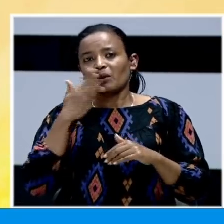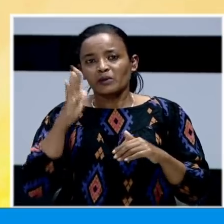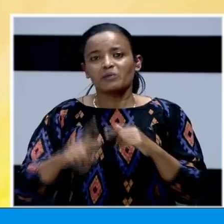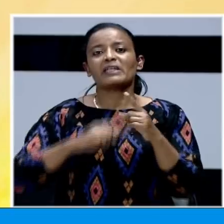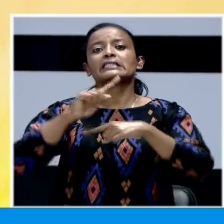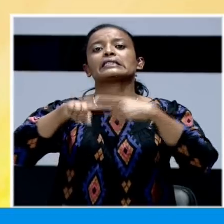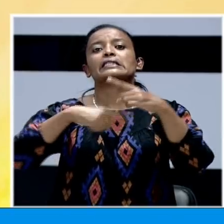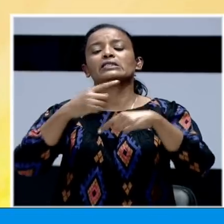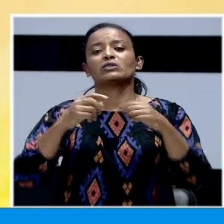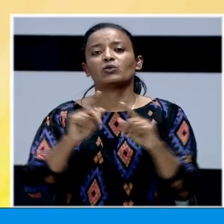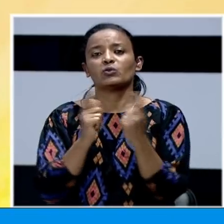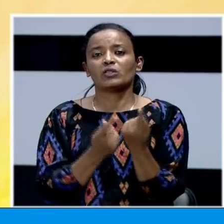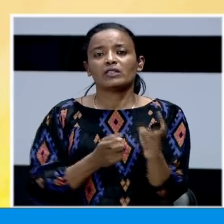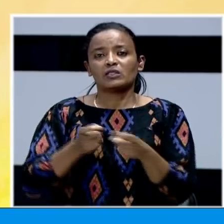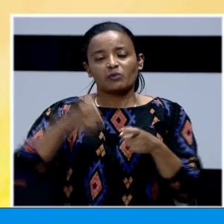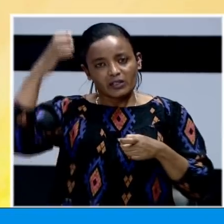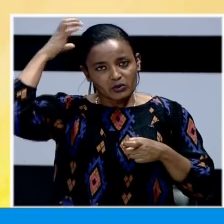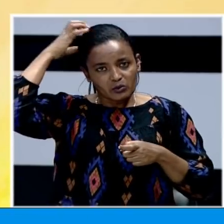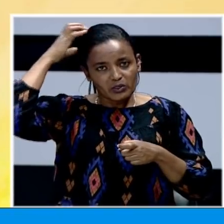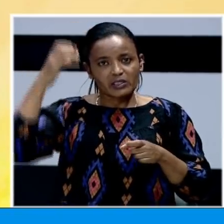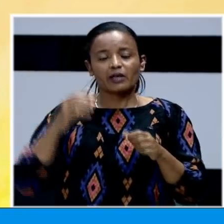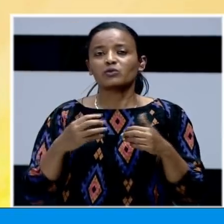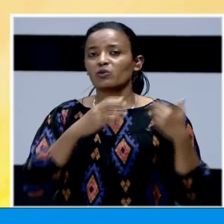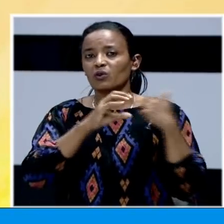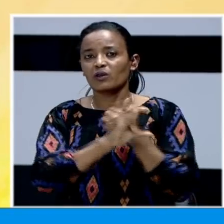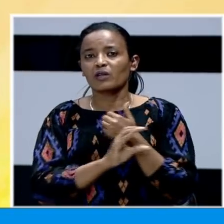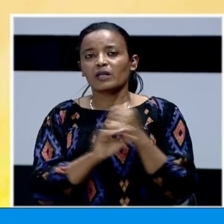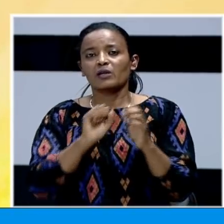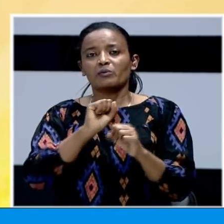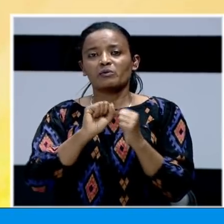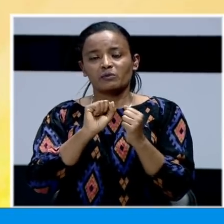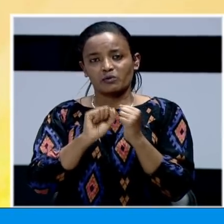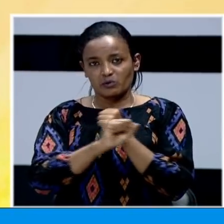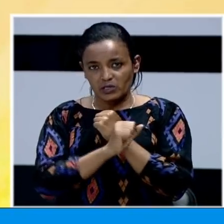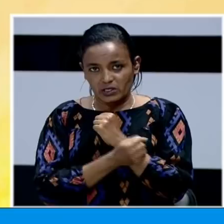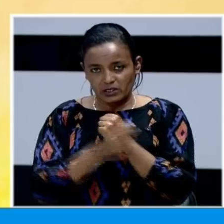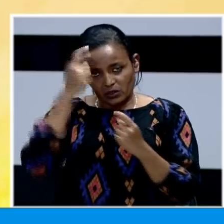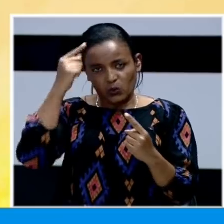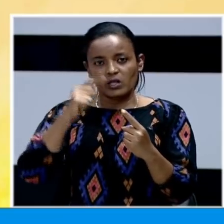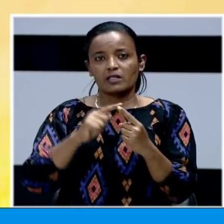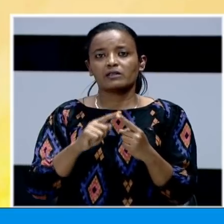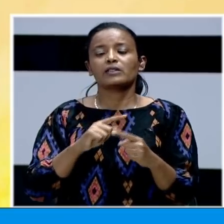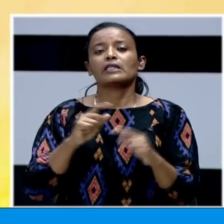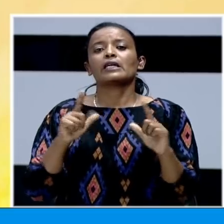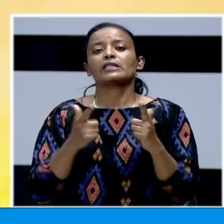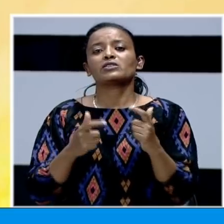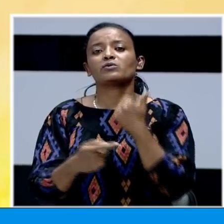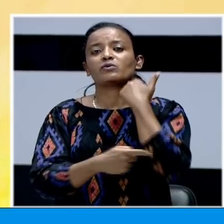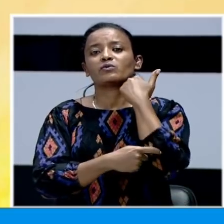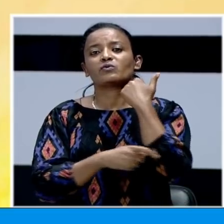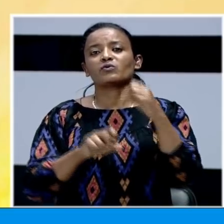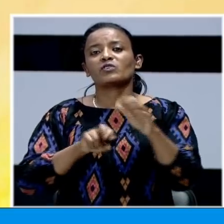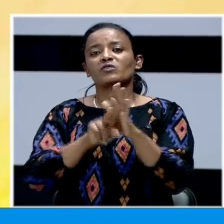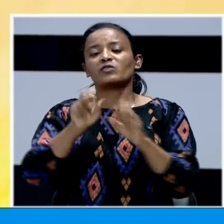ዘሎ እዚ ጉጅለ ዘመሓድሮ መንግስቲ ኣብ ዘለዋ ሃገር ኮይንካ መሰረታዊ ዕላማታት ዘለቐ ልምዓት ምዕዋትን ገጢሙና ዘሎ ፈተና ቫይረስ